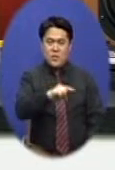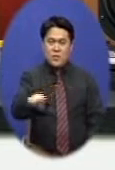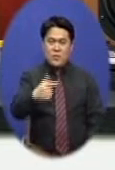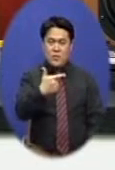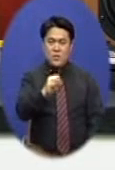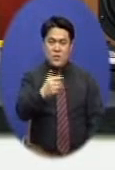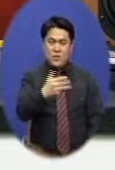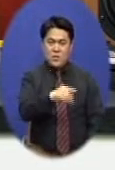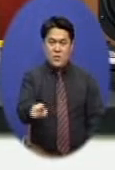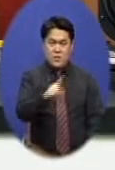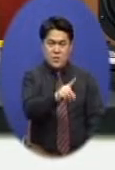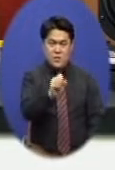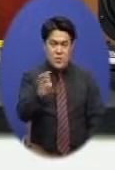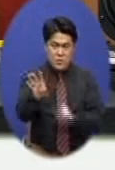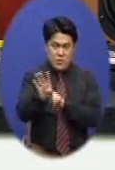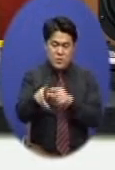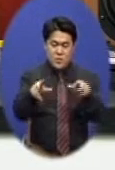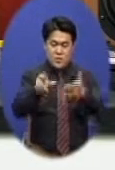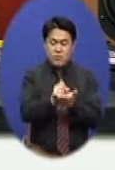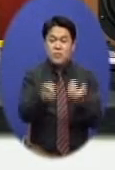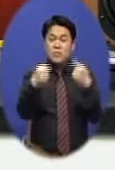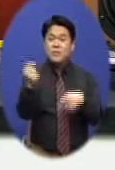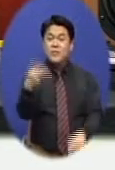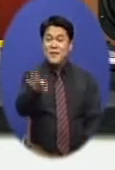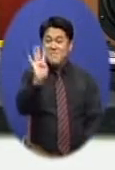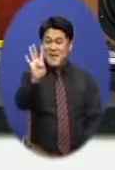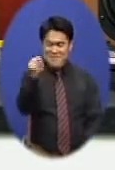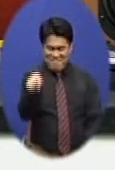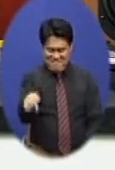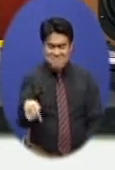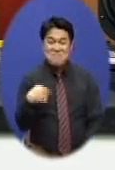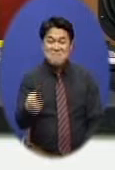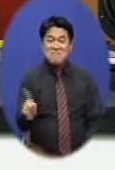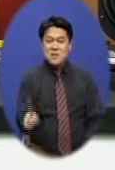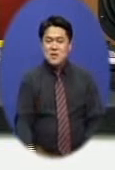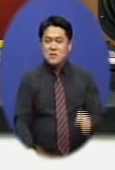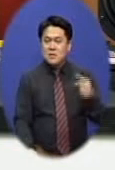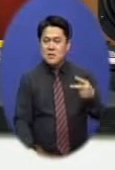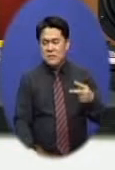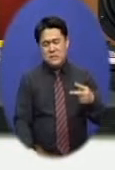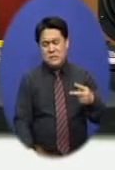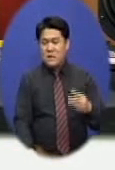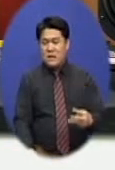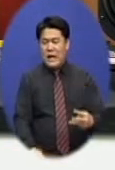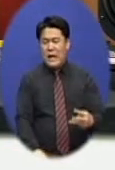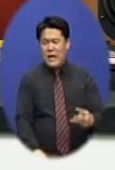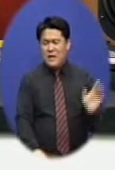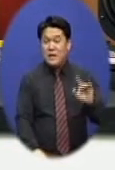ARS06068-1004번입니다. 자, 우리 퀴즈 참여가 몇 번인가요? 4번 네, 4번을 누르신 다음에 2번, 3번은